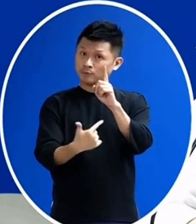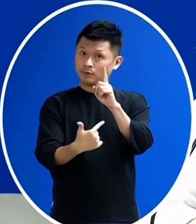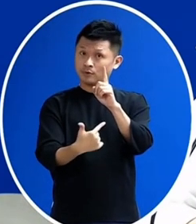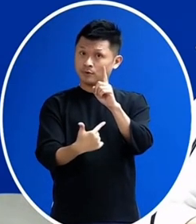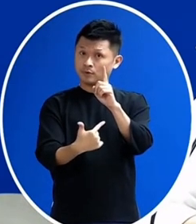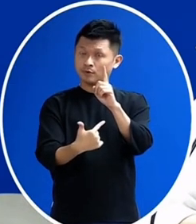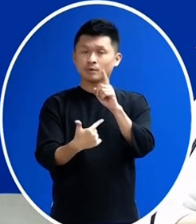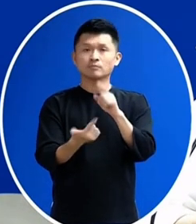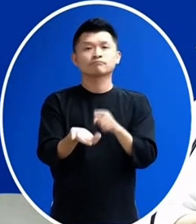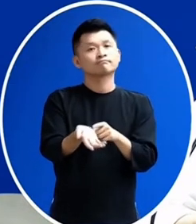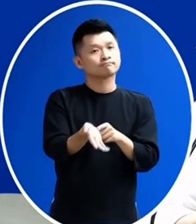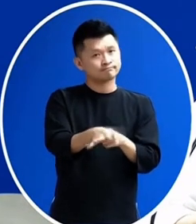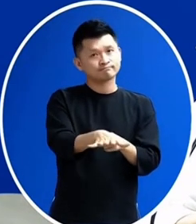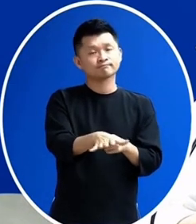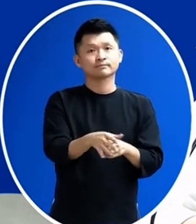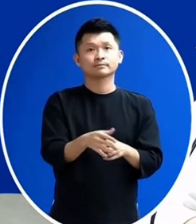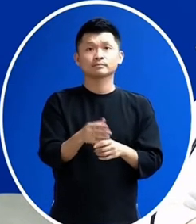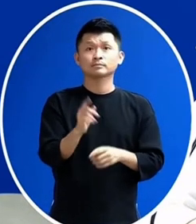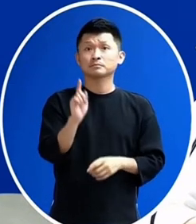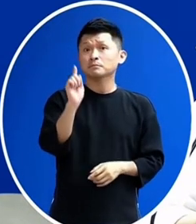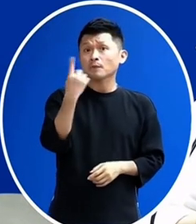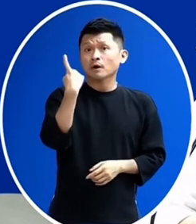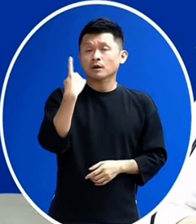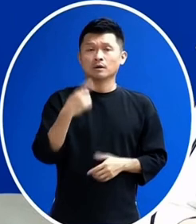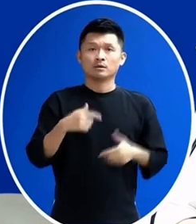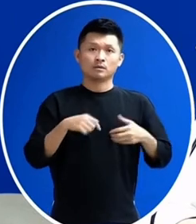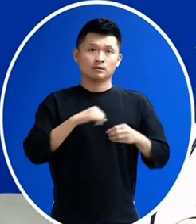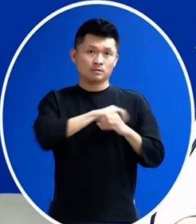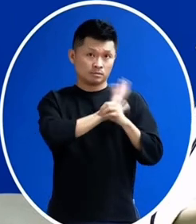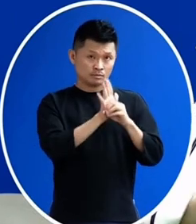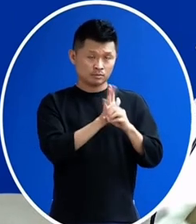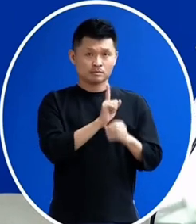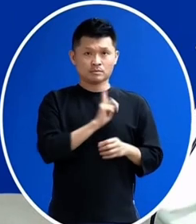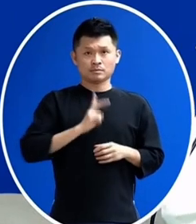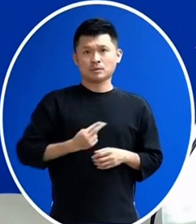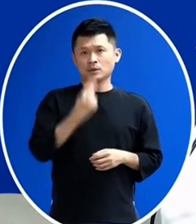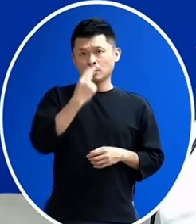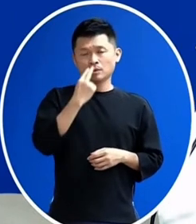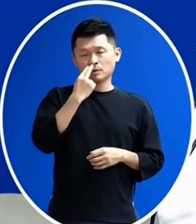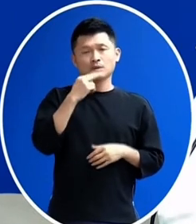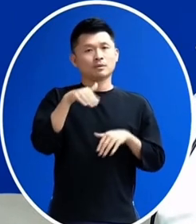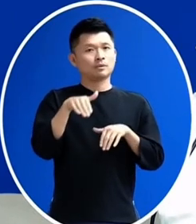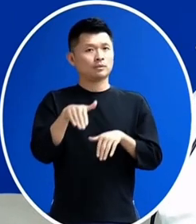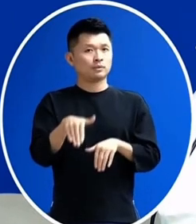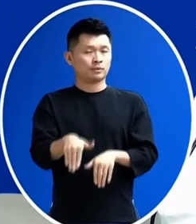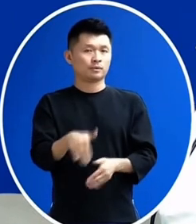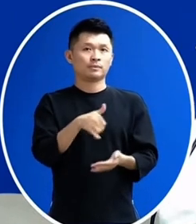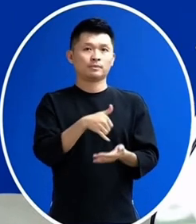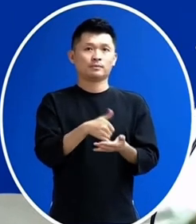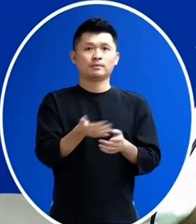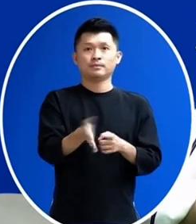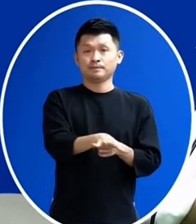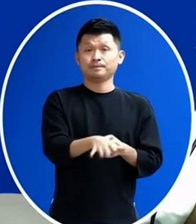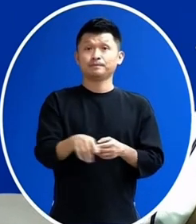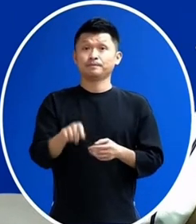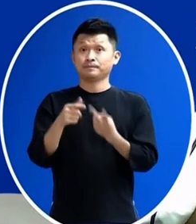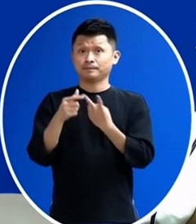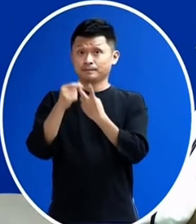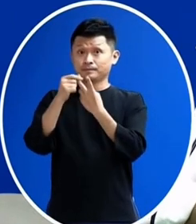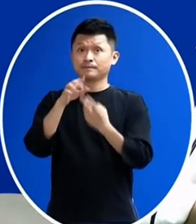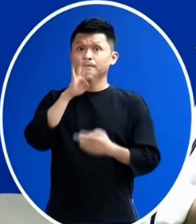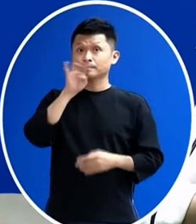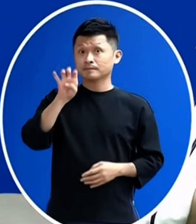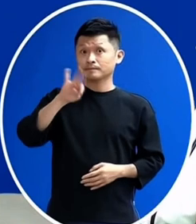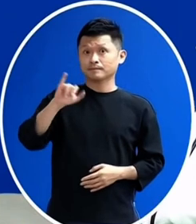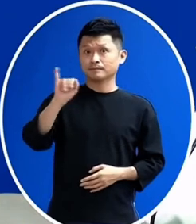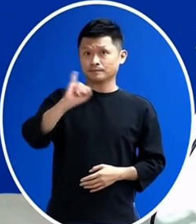11月6号的时候就过世，死因主要是新冠肺炎合并呼吸衰竭。那第二位是40多岁的女性，本